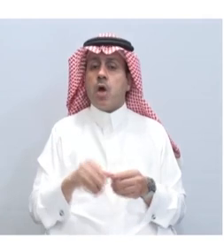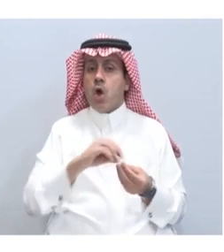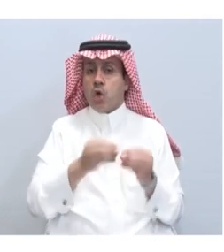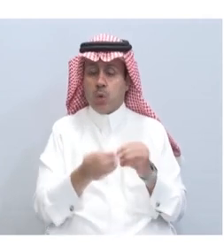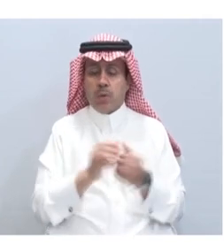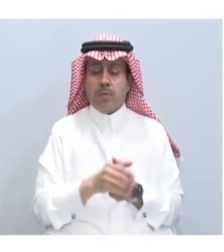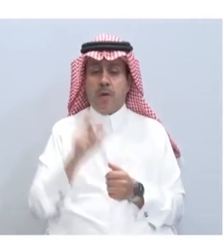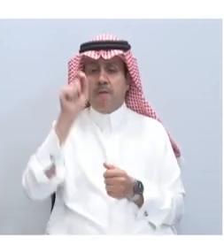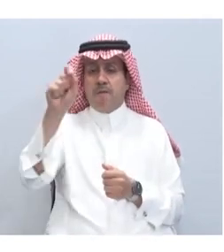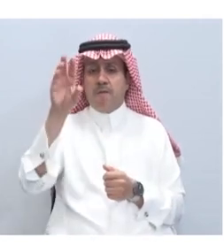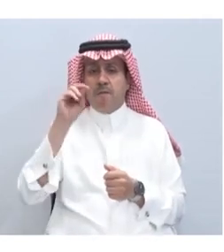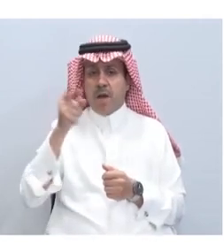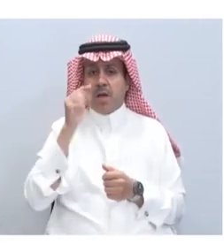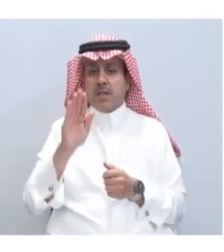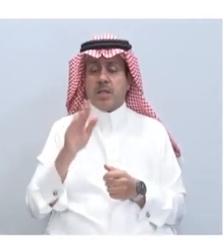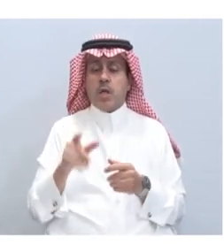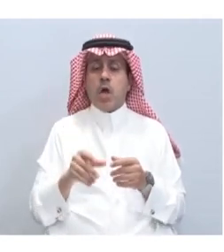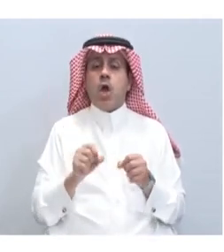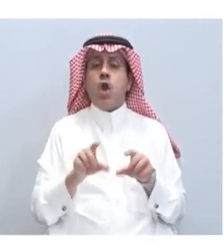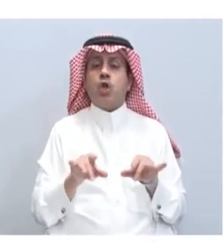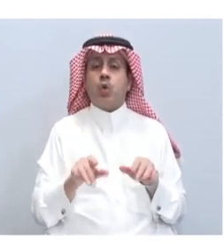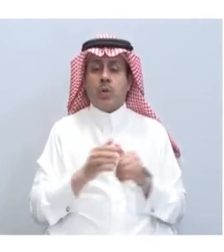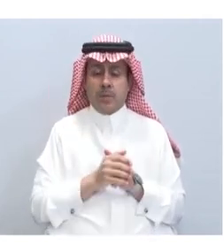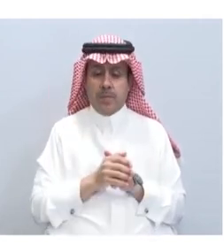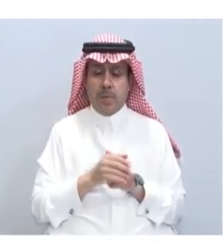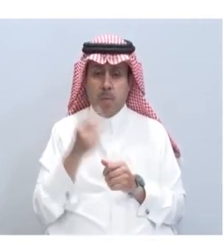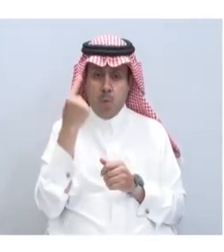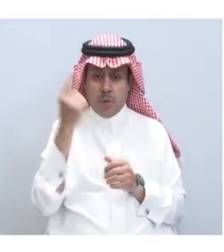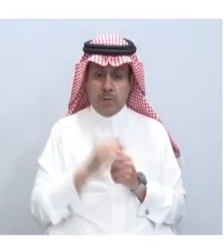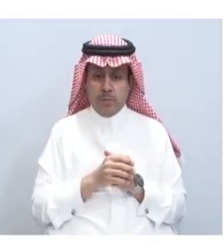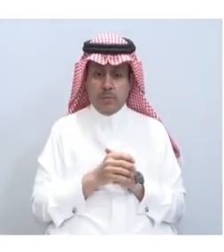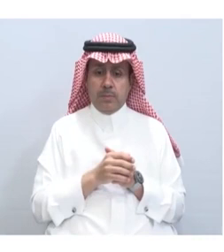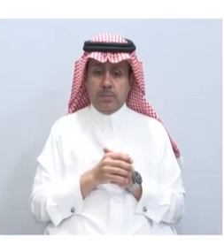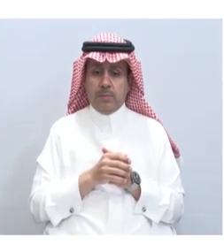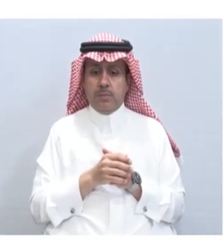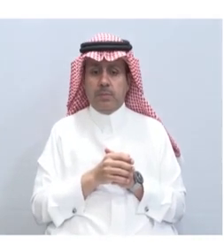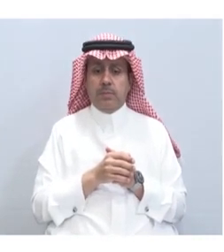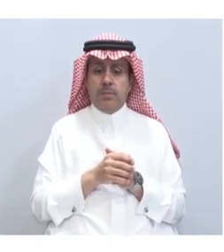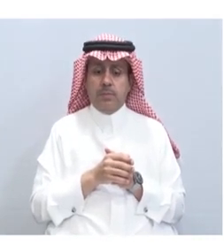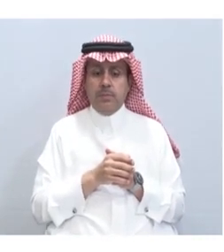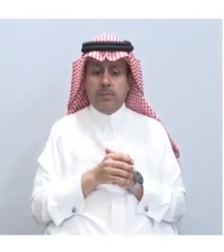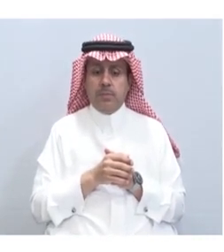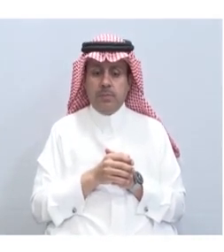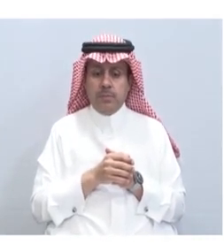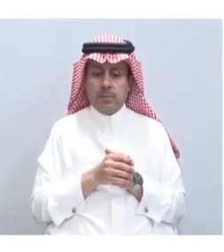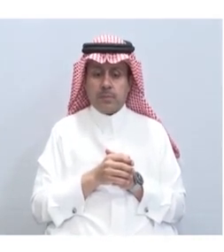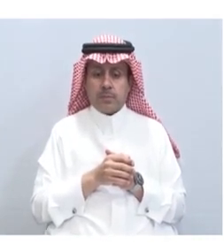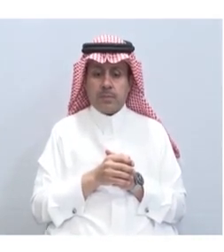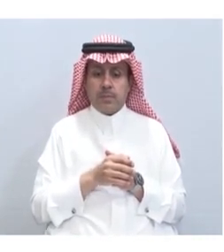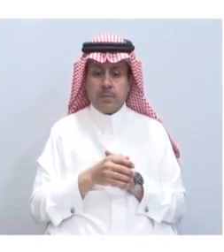ايضا الفهرس في عمده الشؤون المكتبات في جامعه في مكتبه الملك سلمان المركزيه